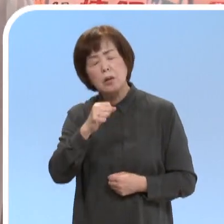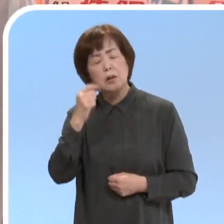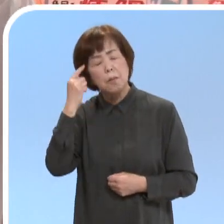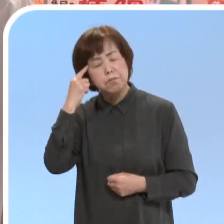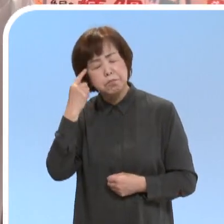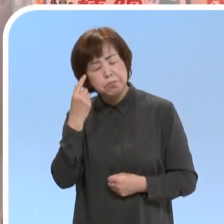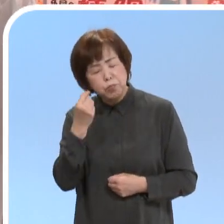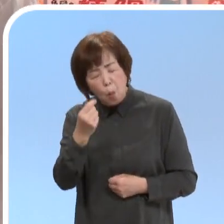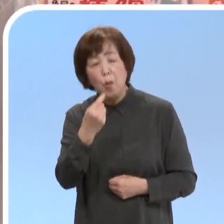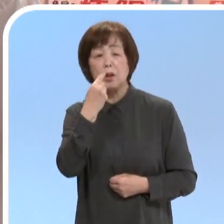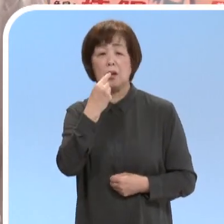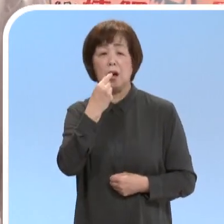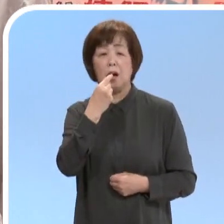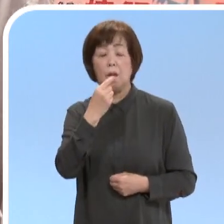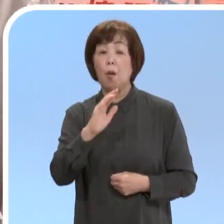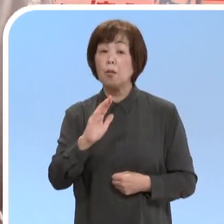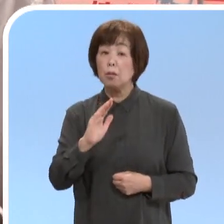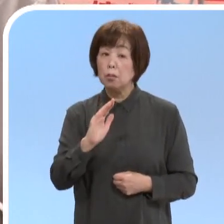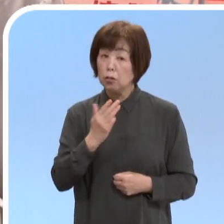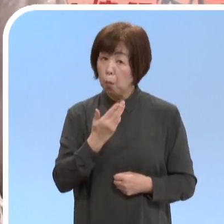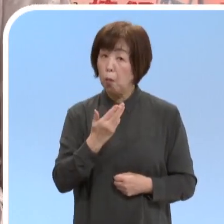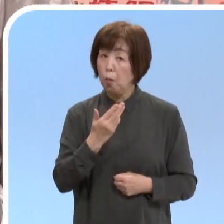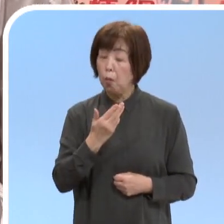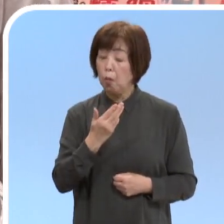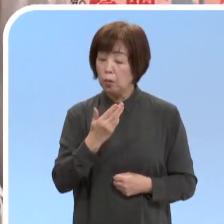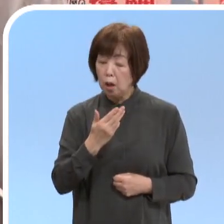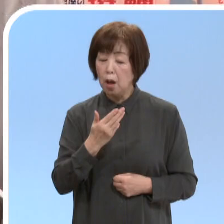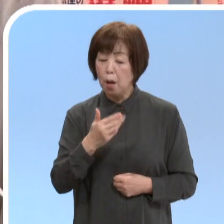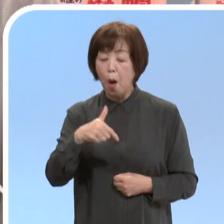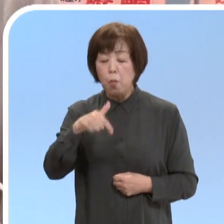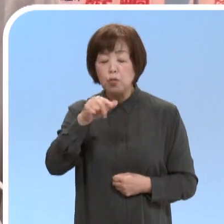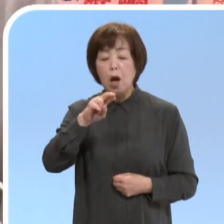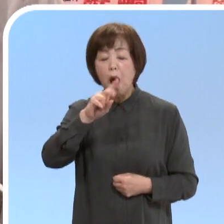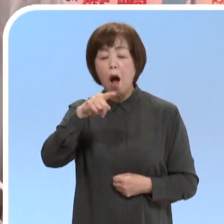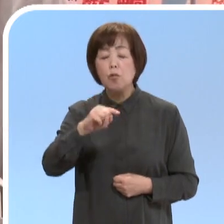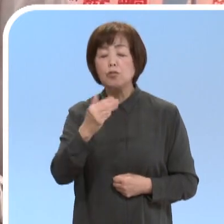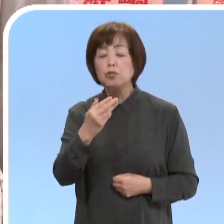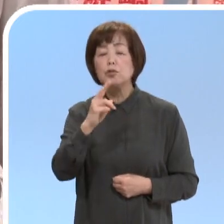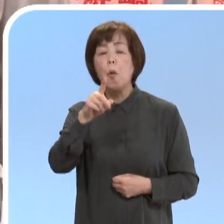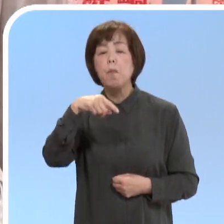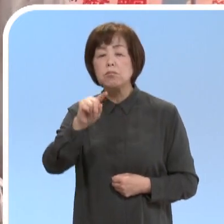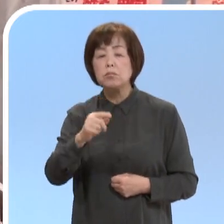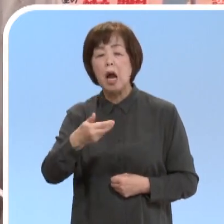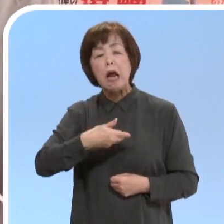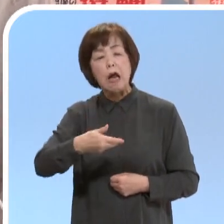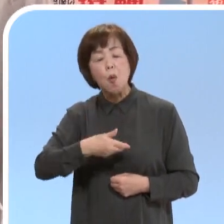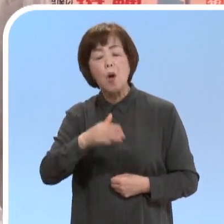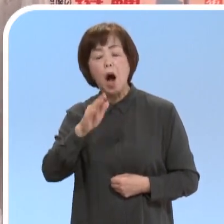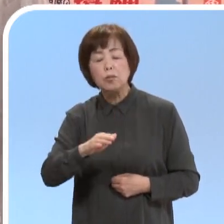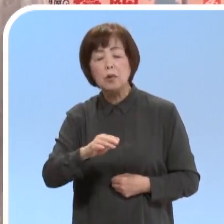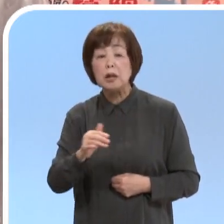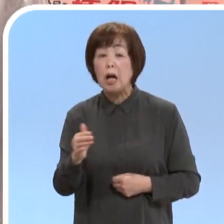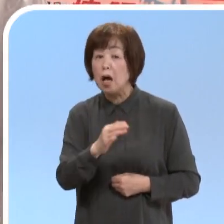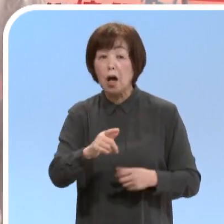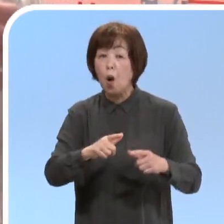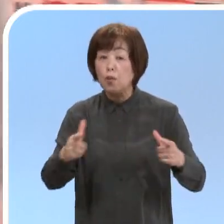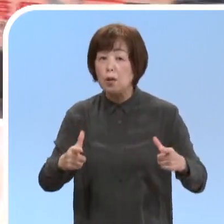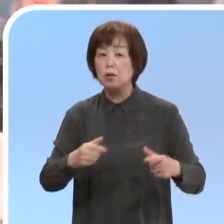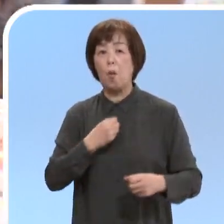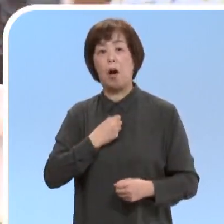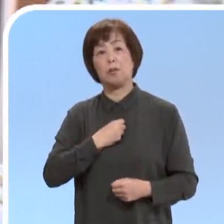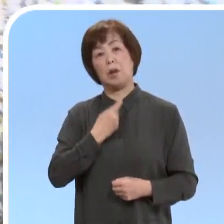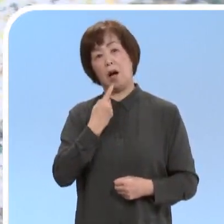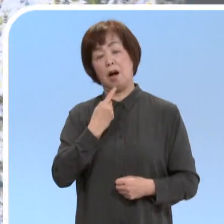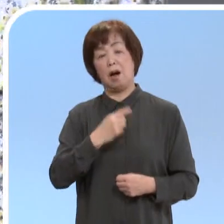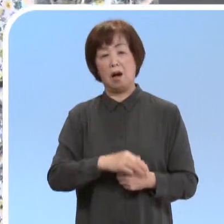ないかなってずっと思ってたんですけどそのなんかプランクトンとかがあった方が魚は増えるんだなってことが分かりました